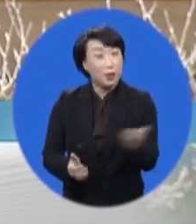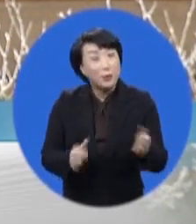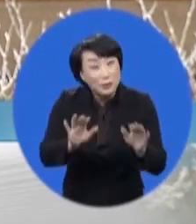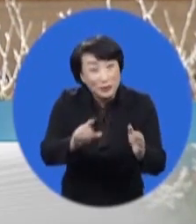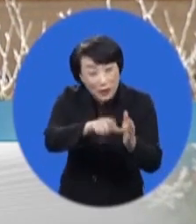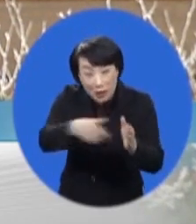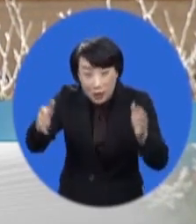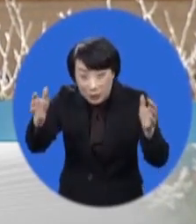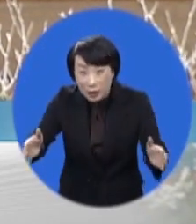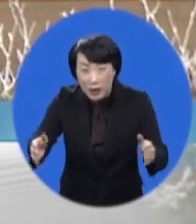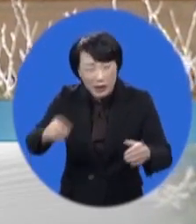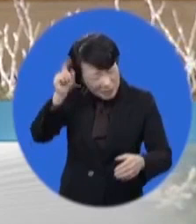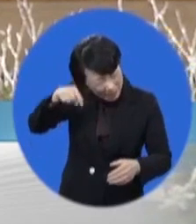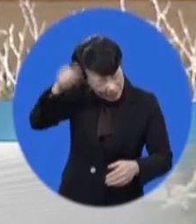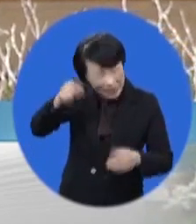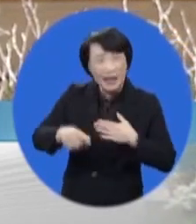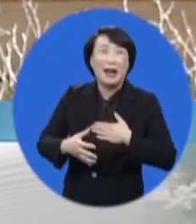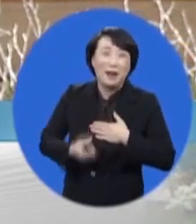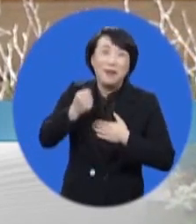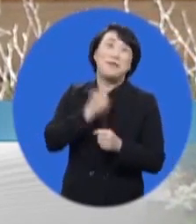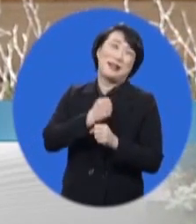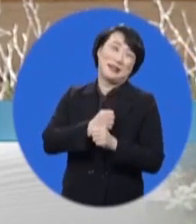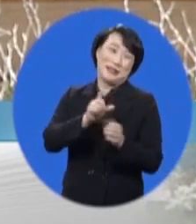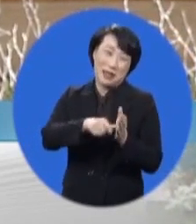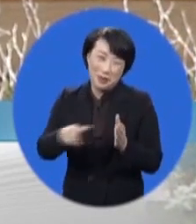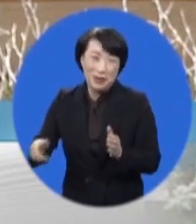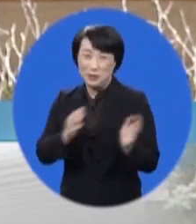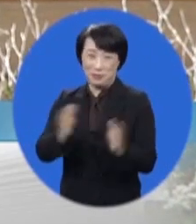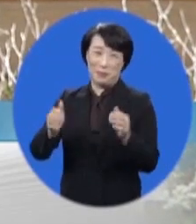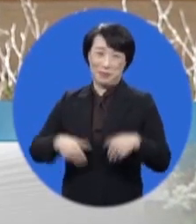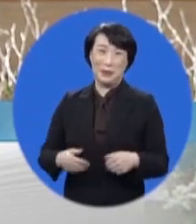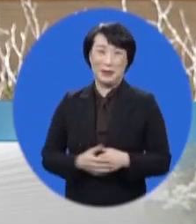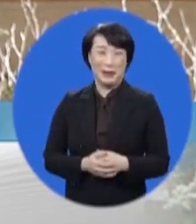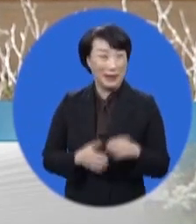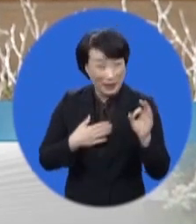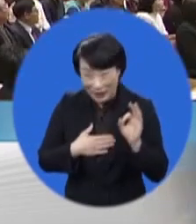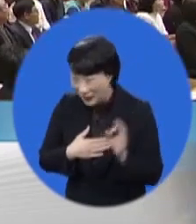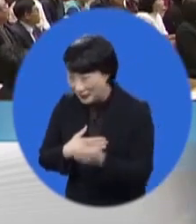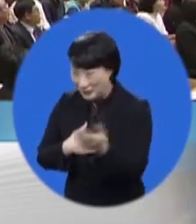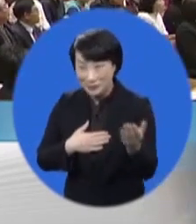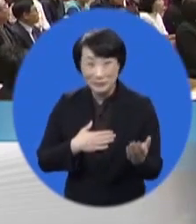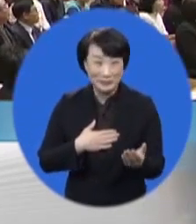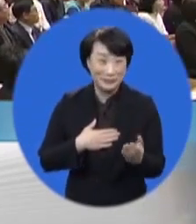세월은 날마다 내 것 만드는 세월이 돼야 한다는 거 이해가 됩니까?